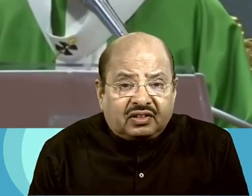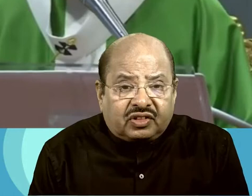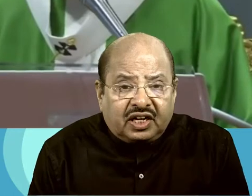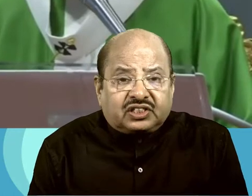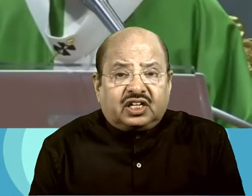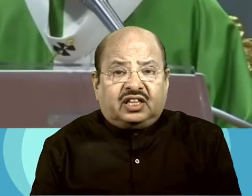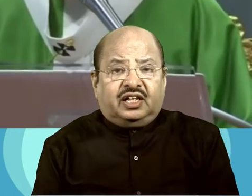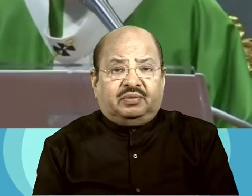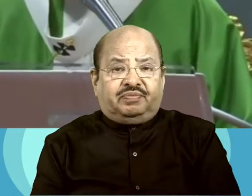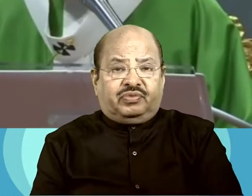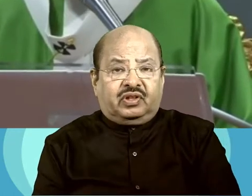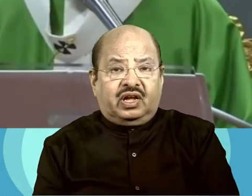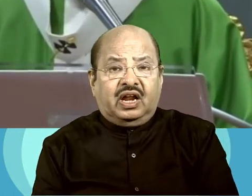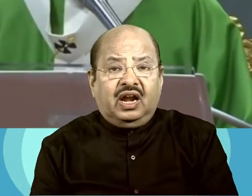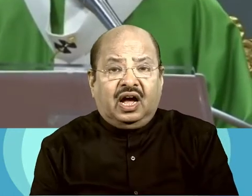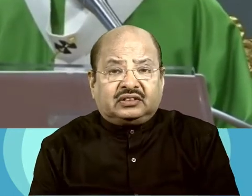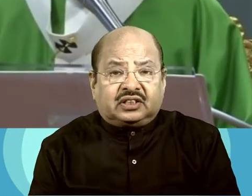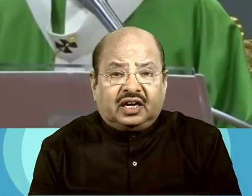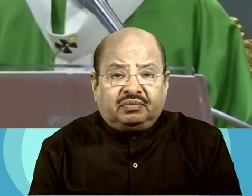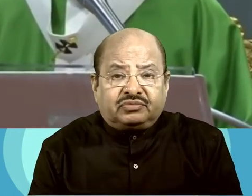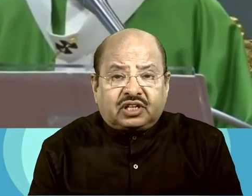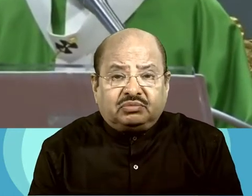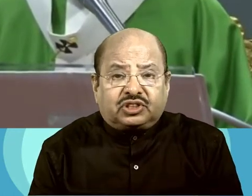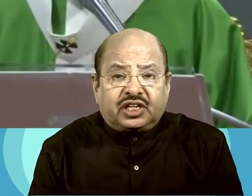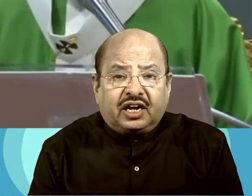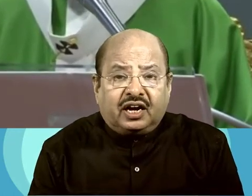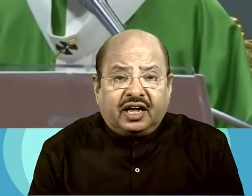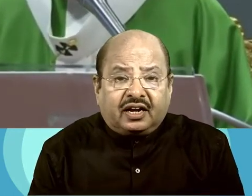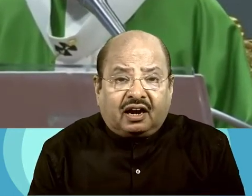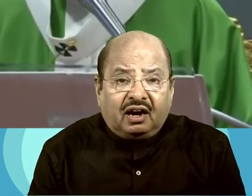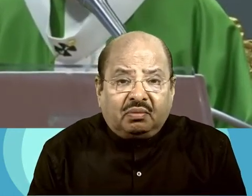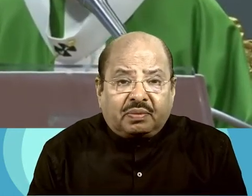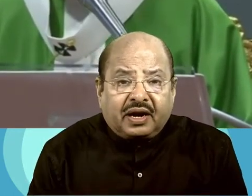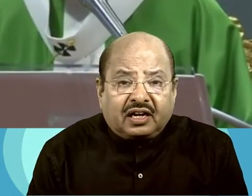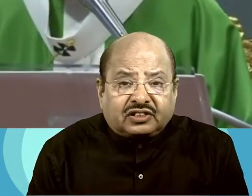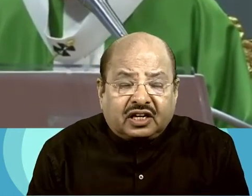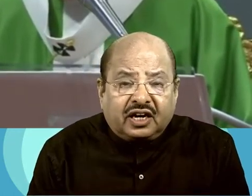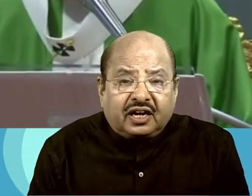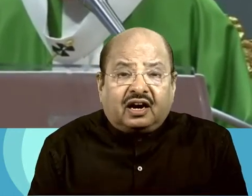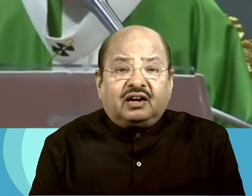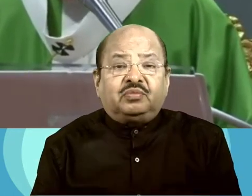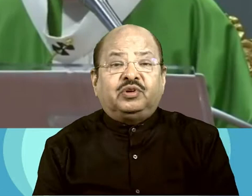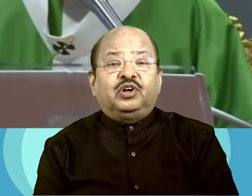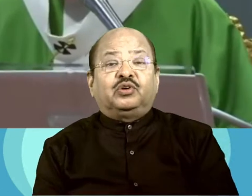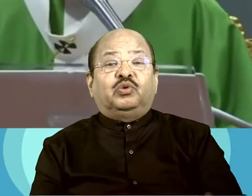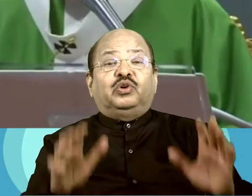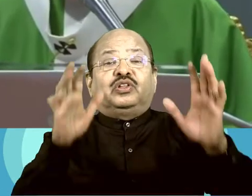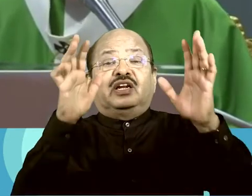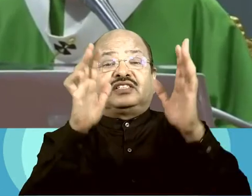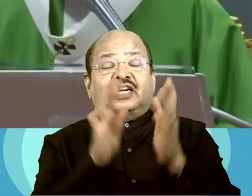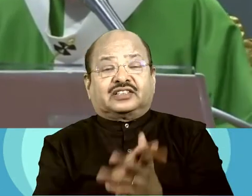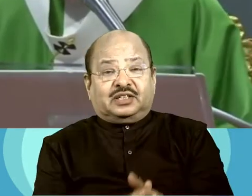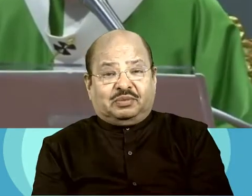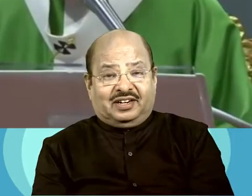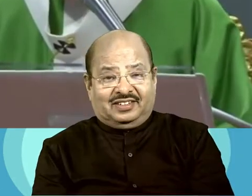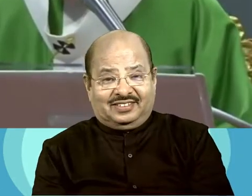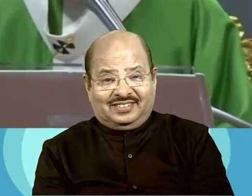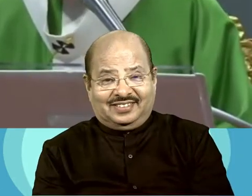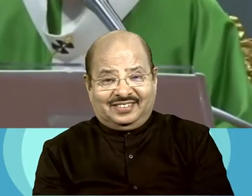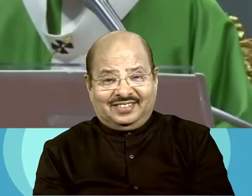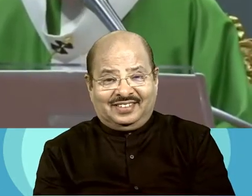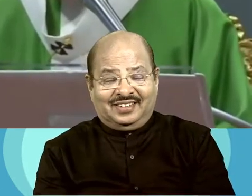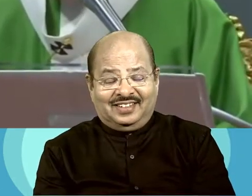സേവന ധീഷ്ടതയും എല്ലാത്തരം സംശയങ്ങളെക്കാൾ പ്രയാസങ്ങളെക്കാളും കൂടുതൽ